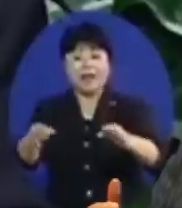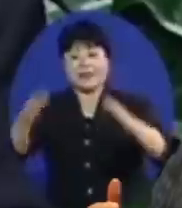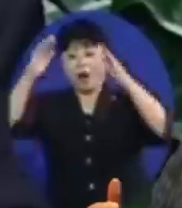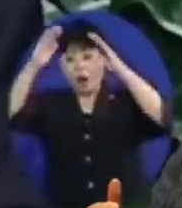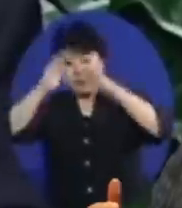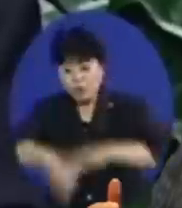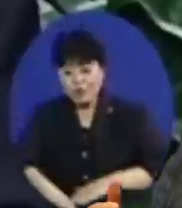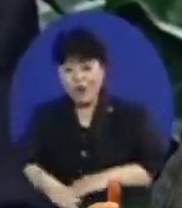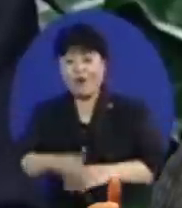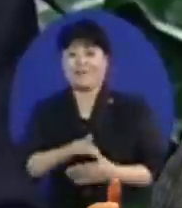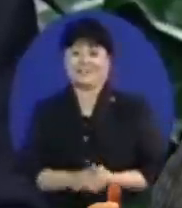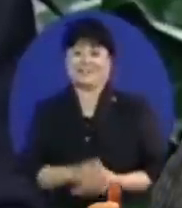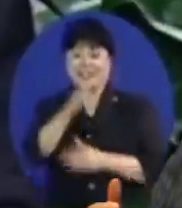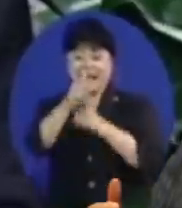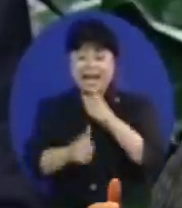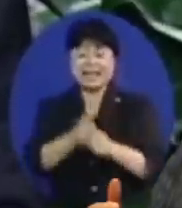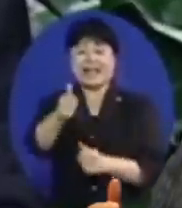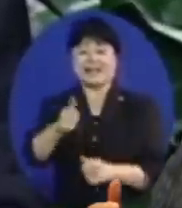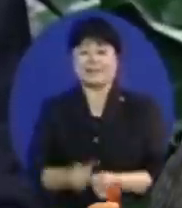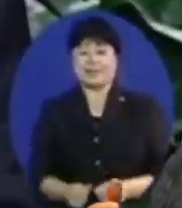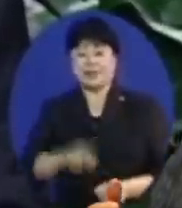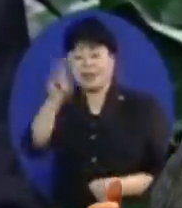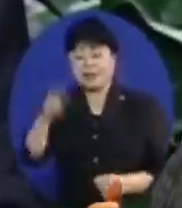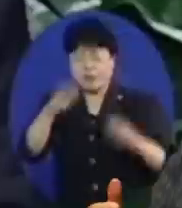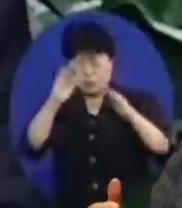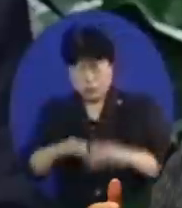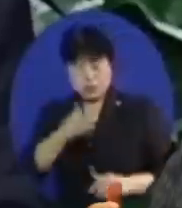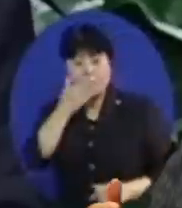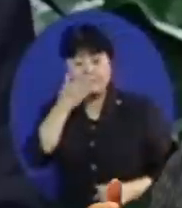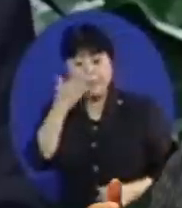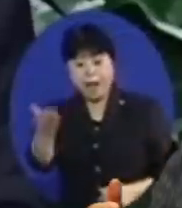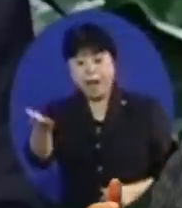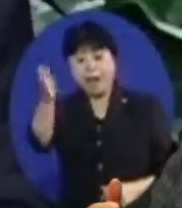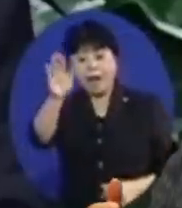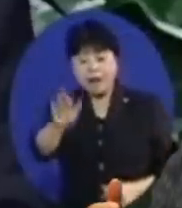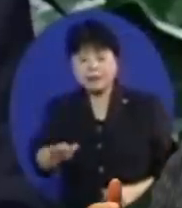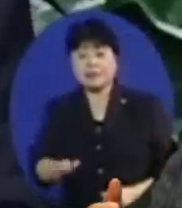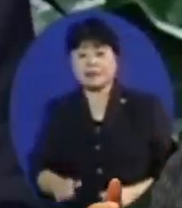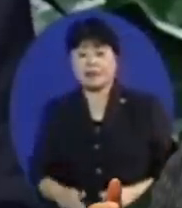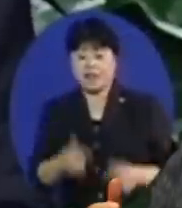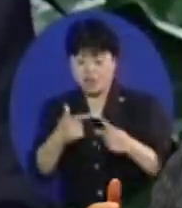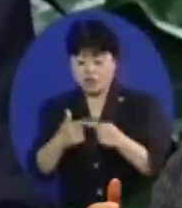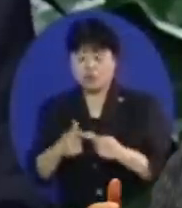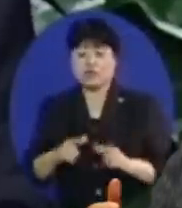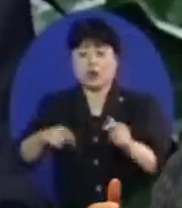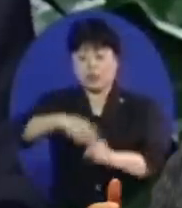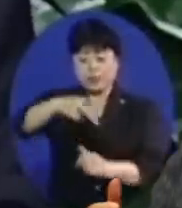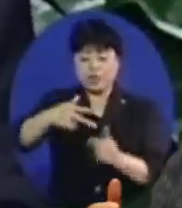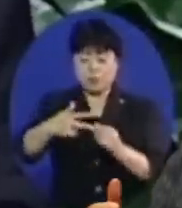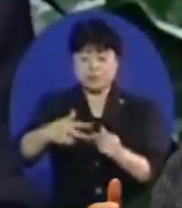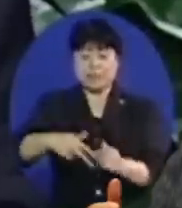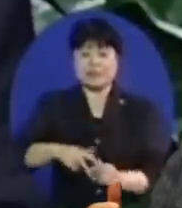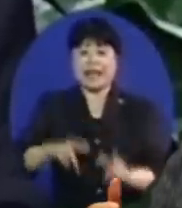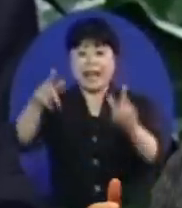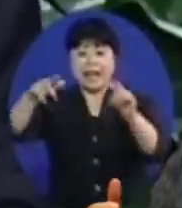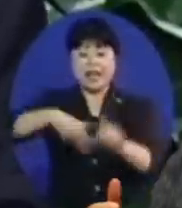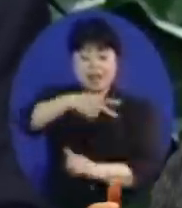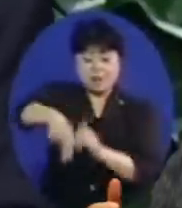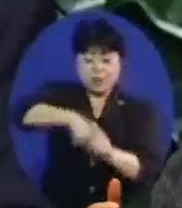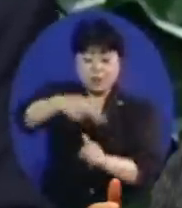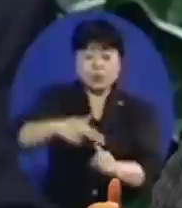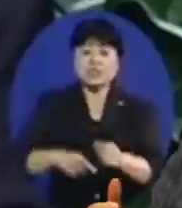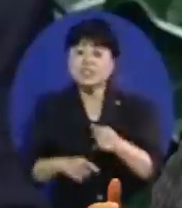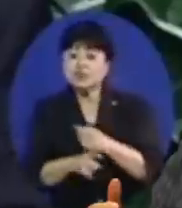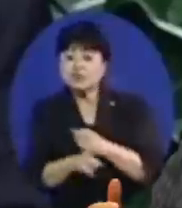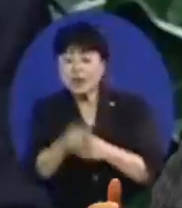말한 것입니다. 하나님이 당장 무너지게 해줄 수 있는 것입니다. 그런데 그걸 왜 여섯 동안이나 돌고 일곱째 일곱 번 돌게 했습니까?